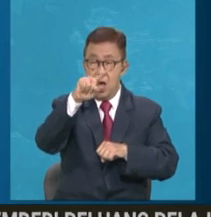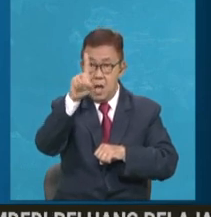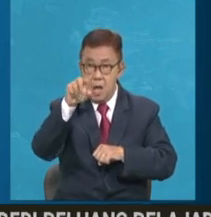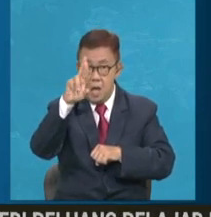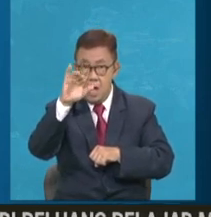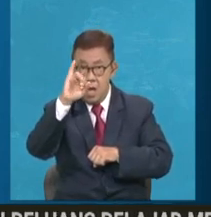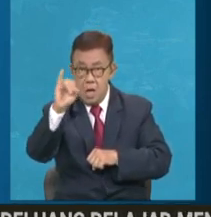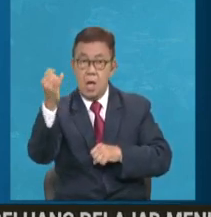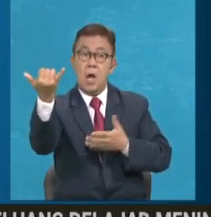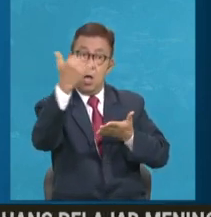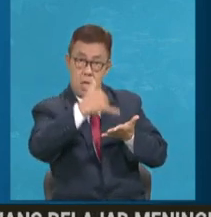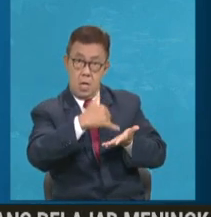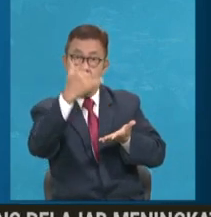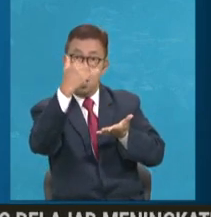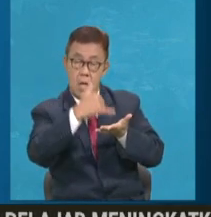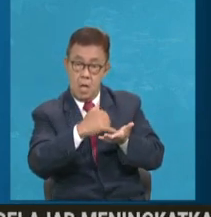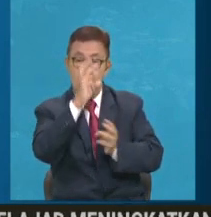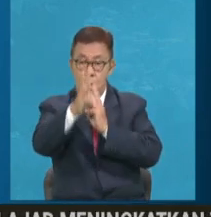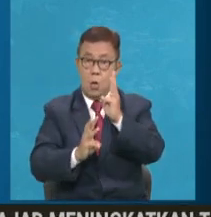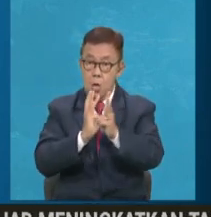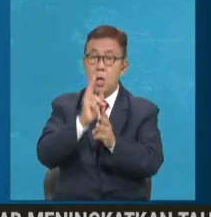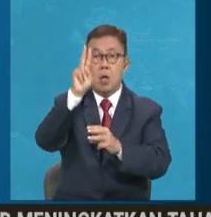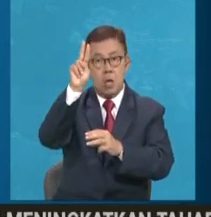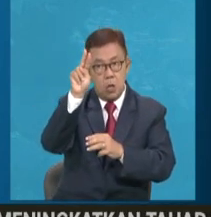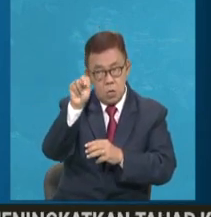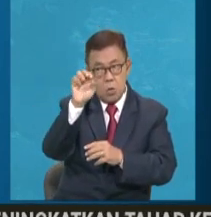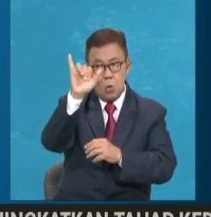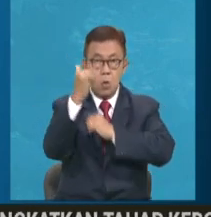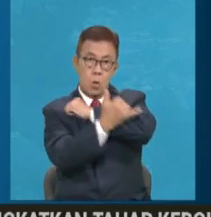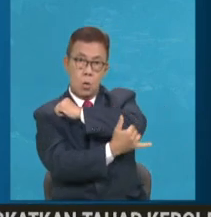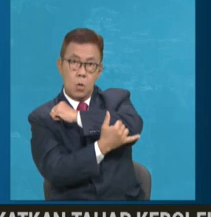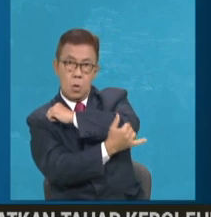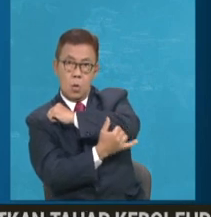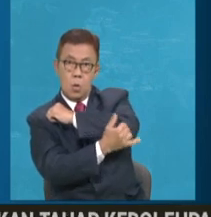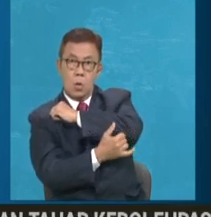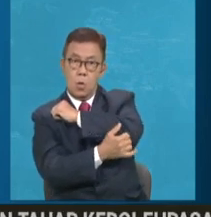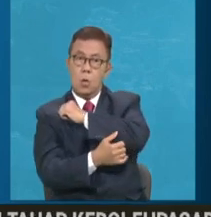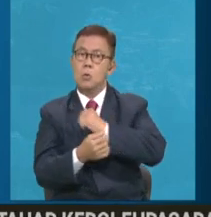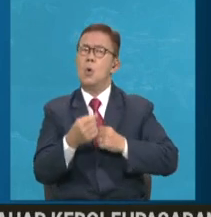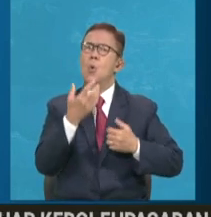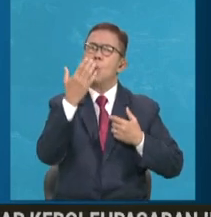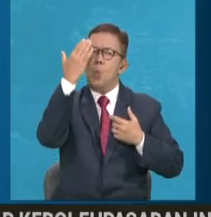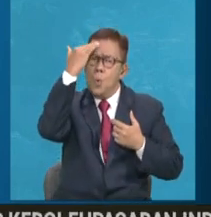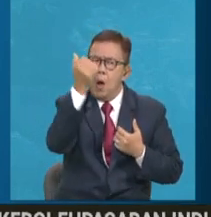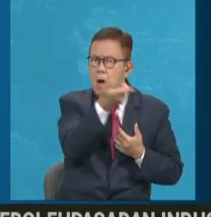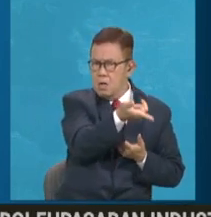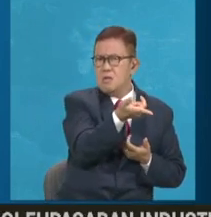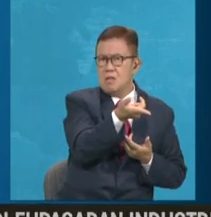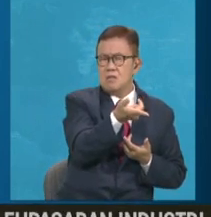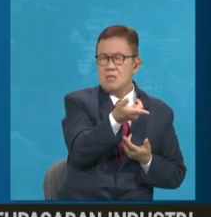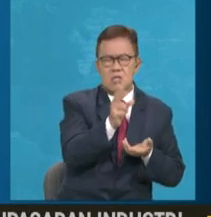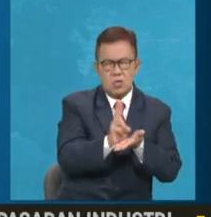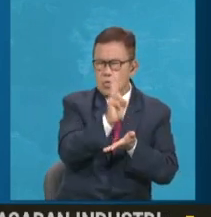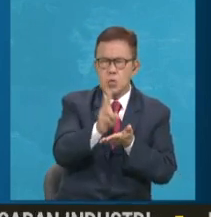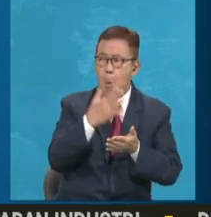menghadiri sidang kemoceng akademik dunia di New Yong yubide juga mengukuhkan kedudukannya sebagai salah sebuah